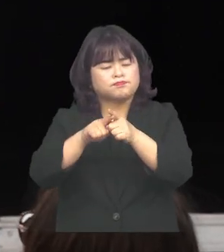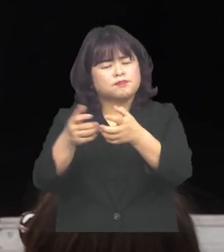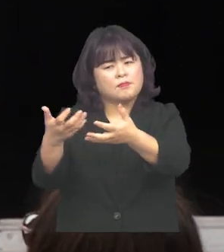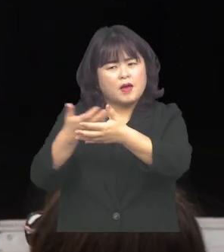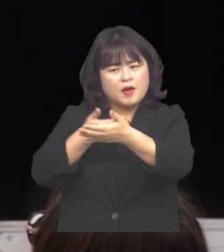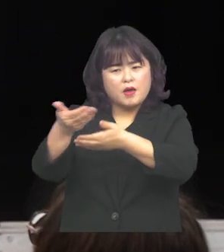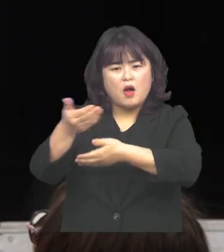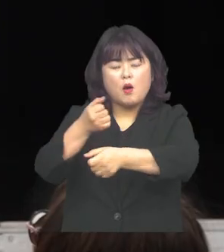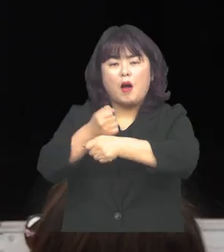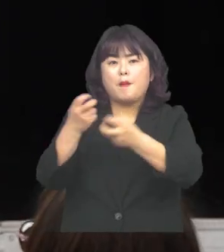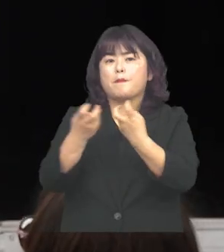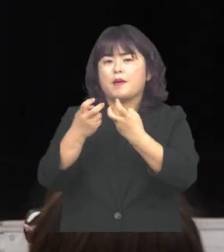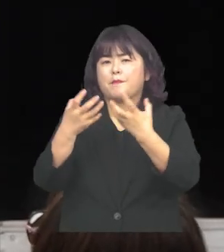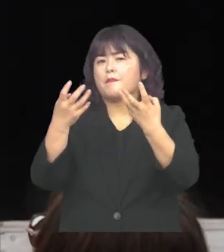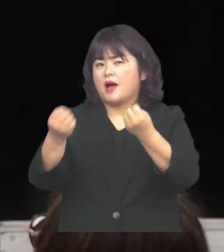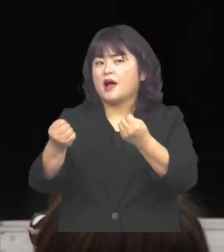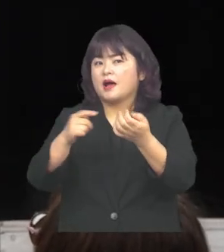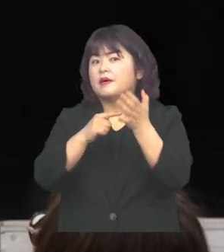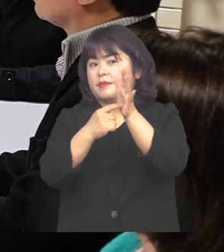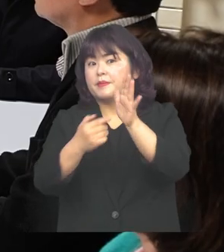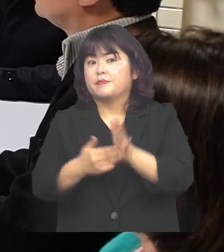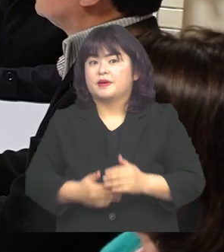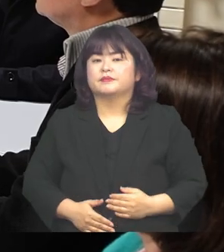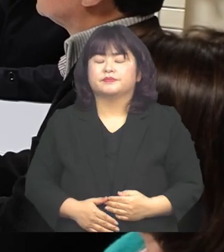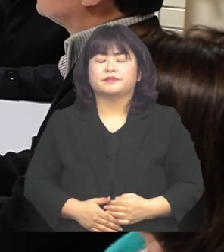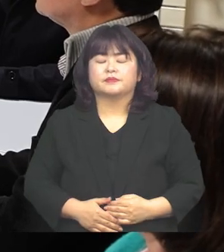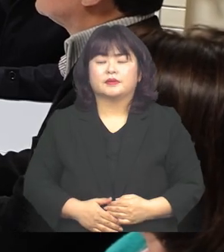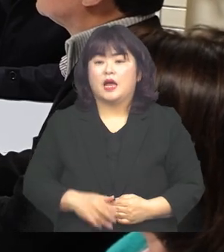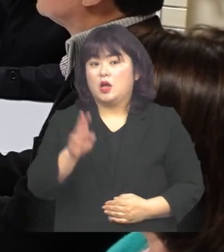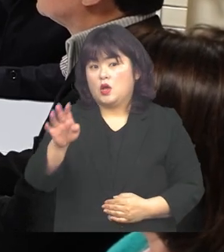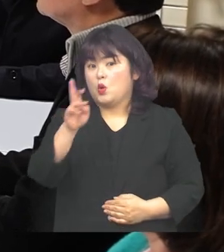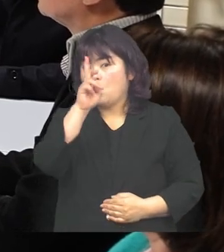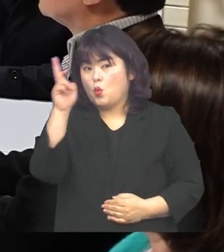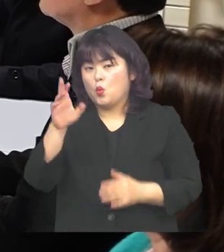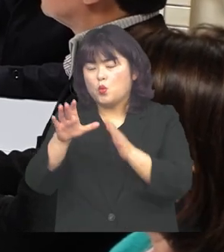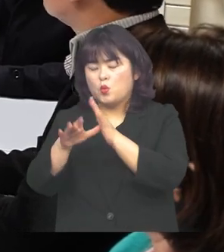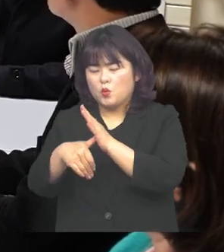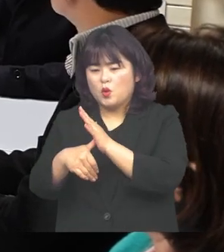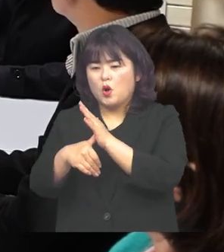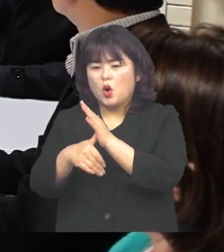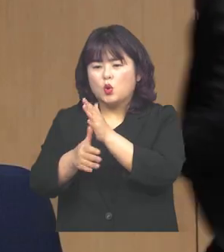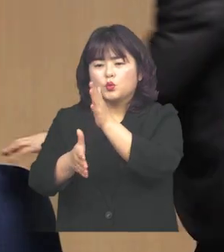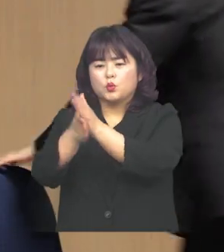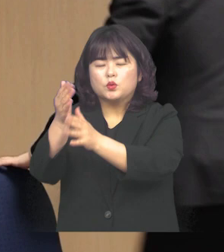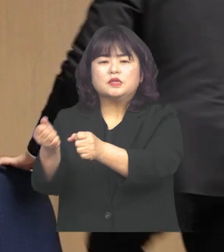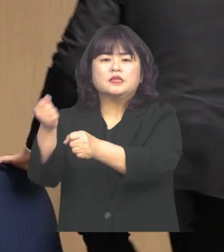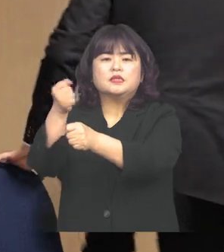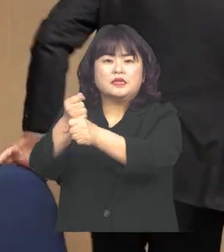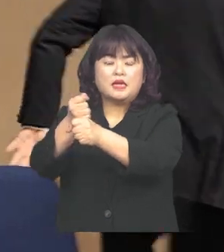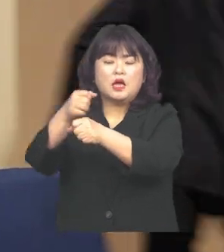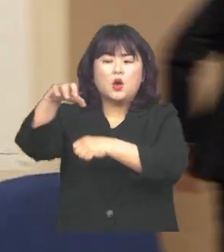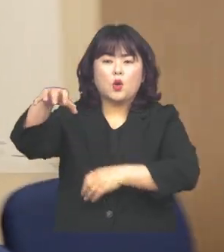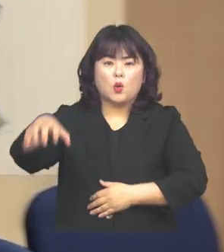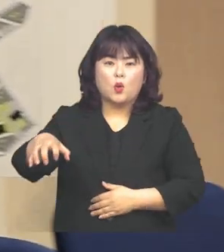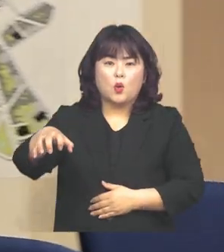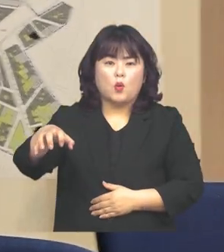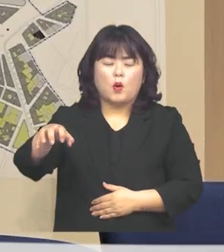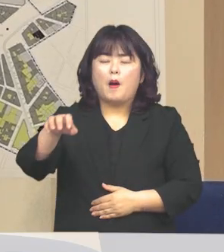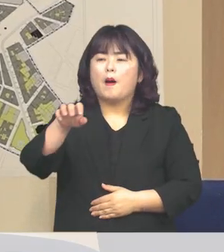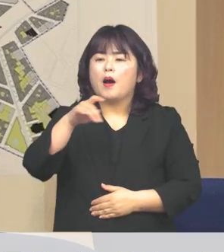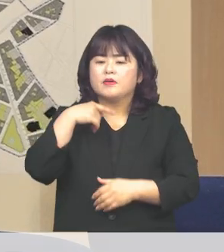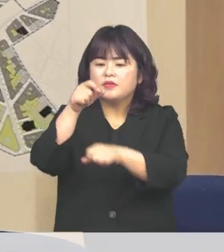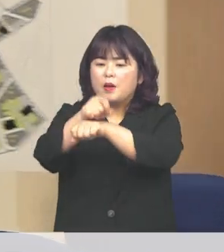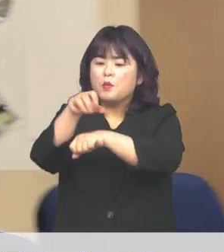교류하고 협력할 분야가 많을 것이라고 말했습니다. 이날 오후에는 몽펠리에 도시 재생 담당 기관인